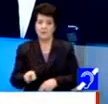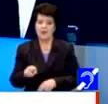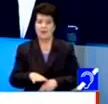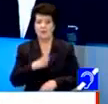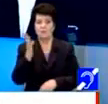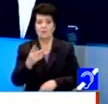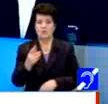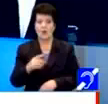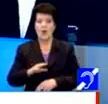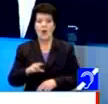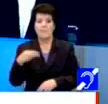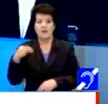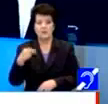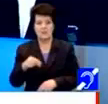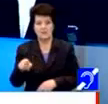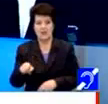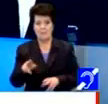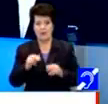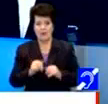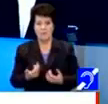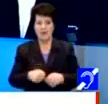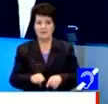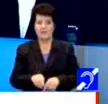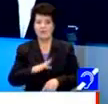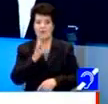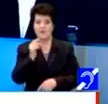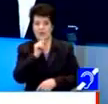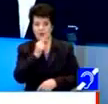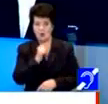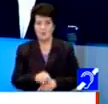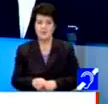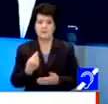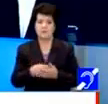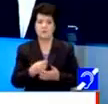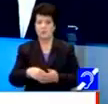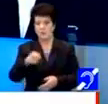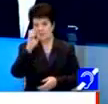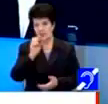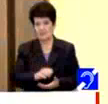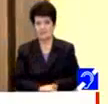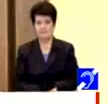președinți ai Parlamentului. Autorii inițiativei spun că astfel vor fi economisiți mai mulți bani la bugetul de stat.